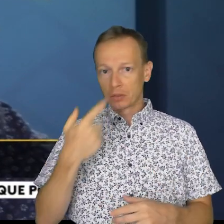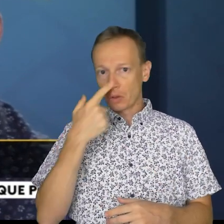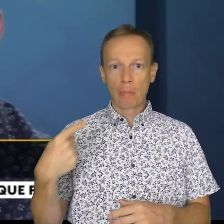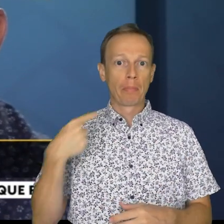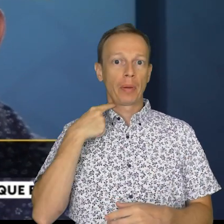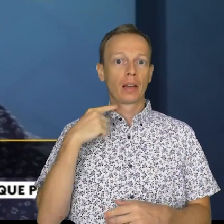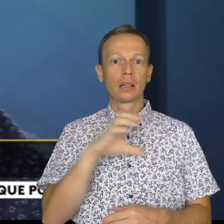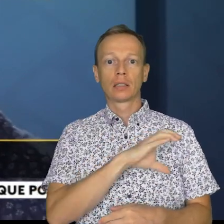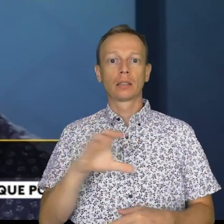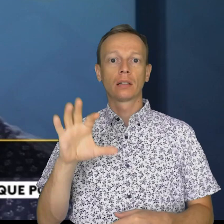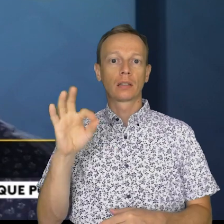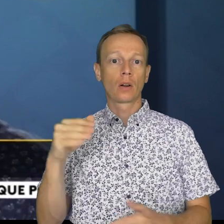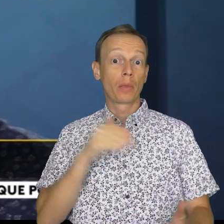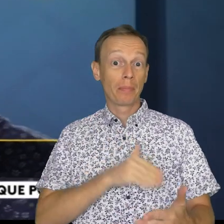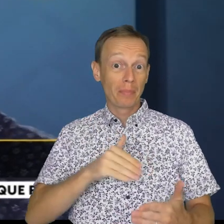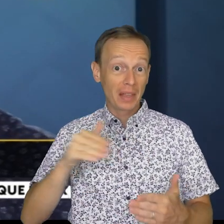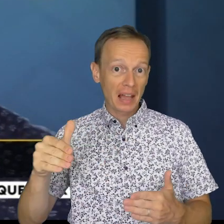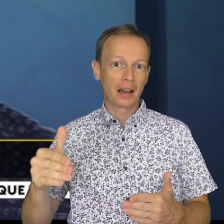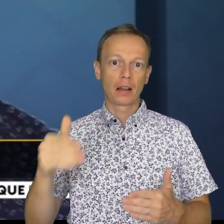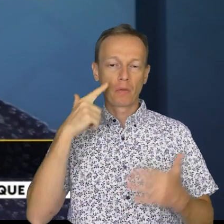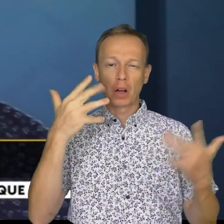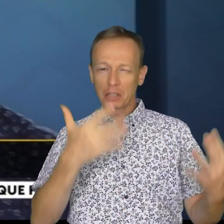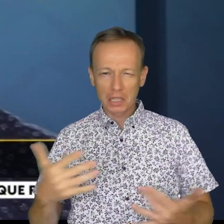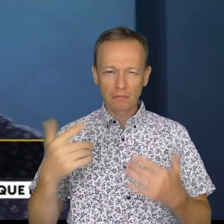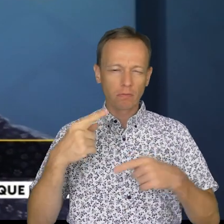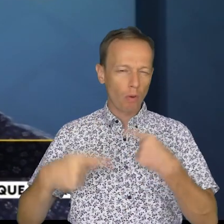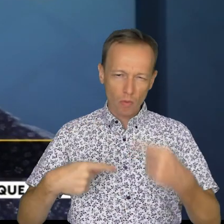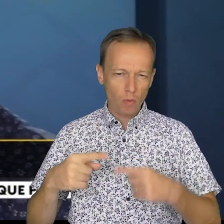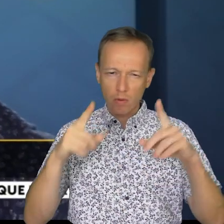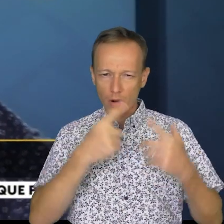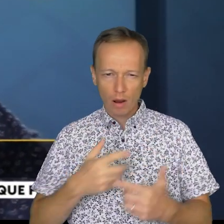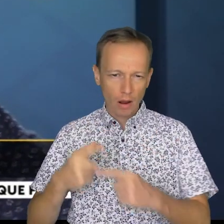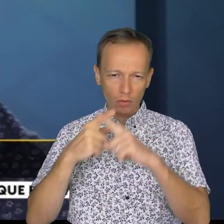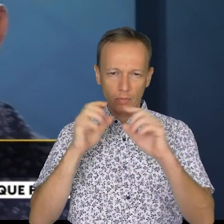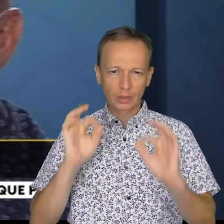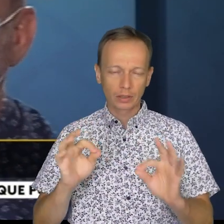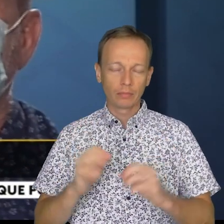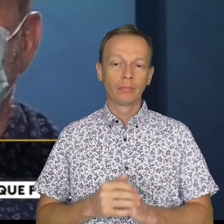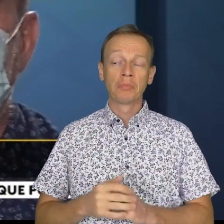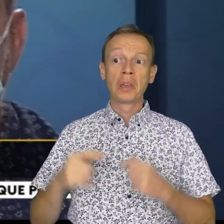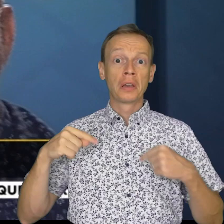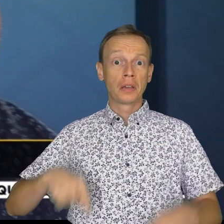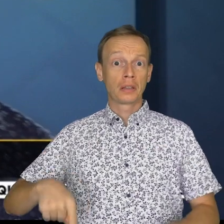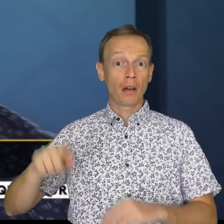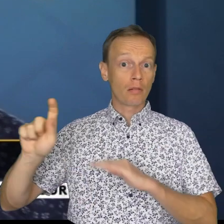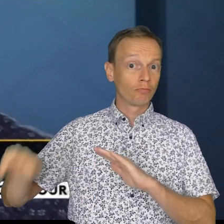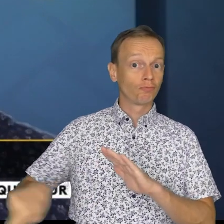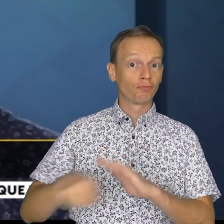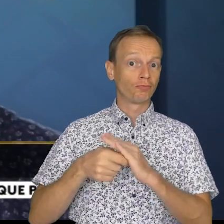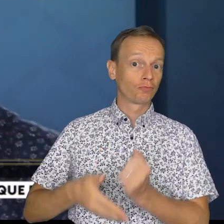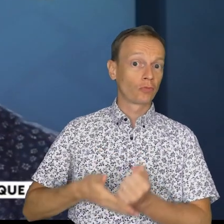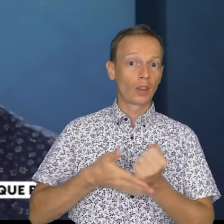sur une perte de, admettons, 150 milliards, les chiffres sont en train d'être consolidés sur 2020, et les aides aux entreprises, en tout cas les aides de